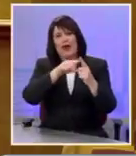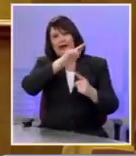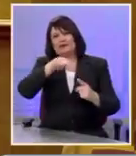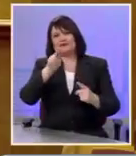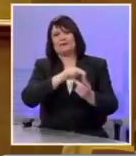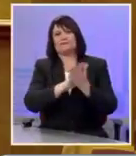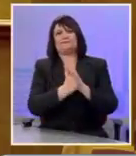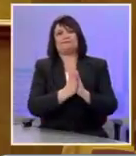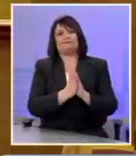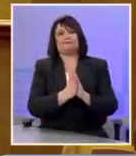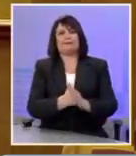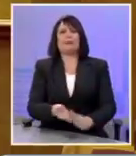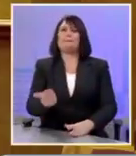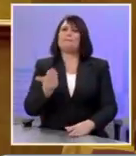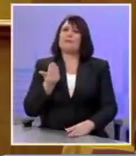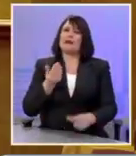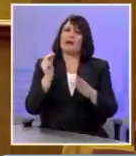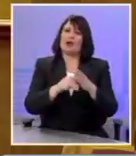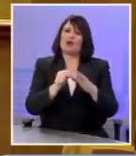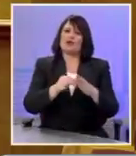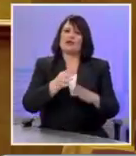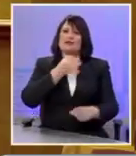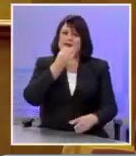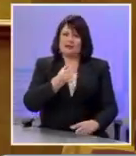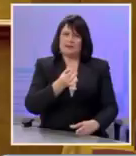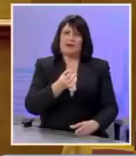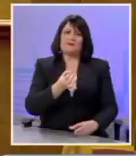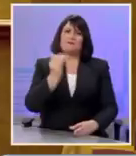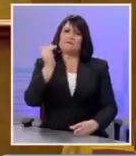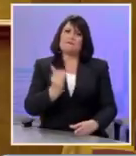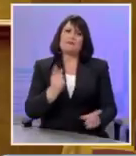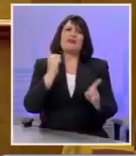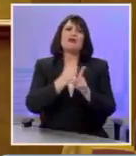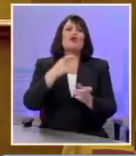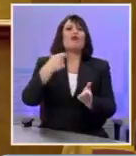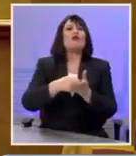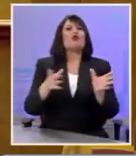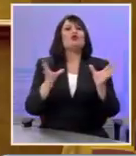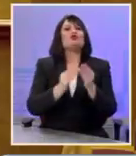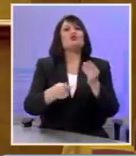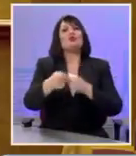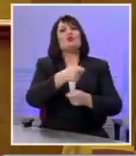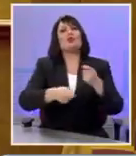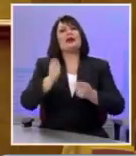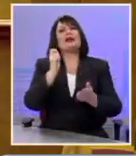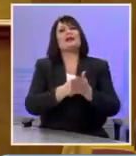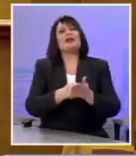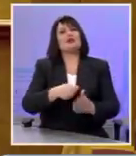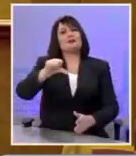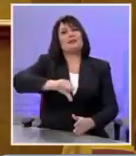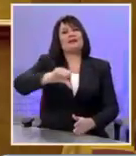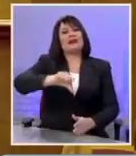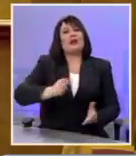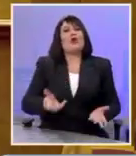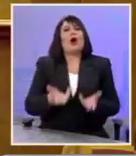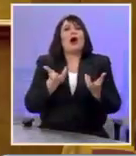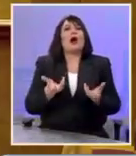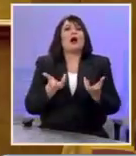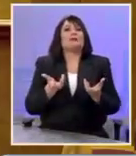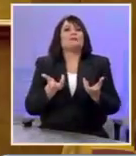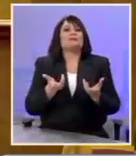Υποσχόταν επίσης πάλι προεκλογικά να μειώσουν τον ειδικό φόρο κατανάλωσης στο πετρέλαιο θέρμανσης.